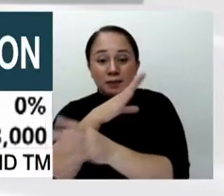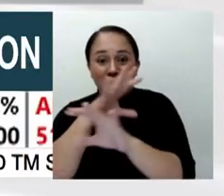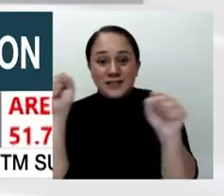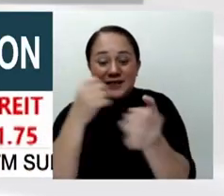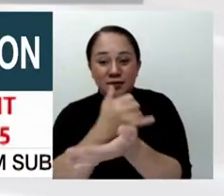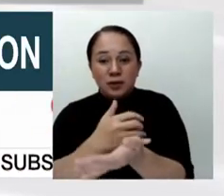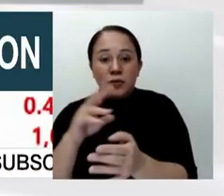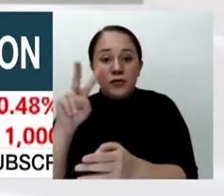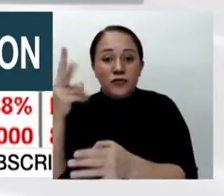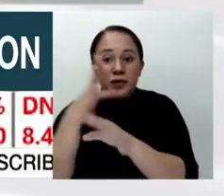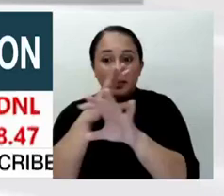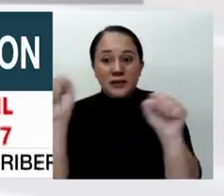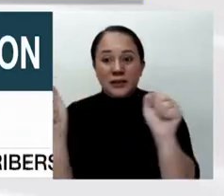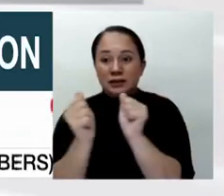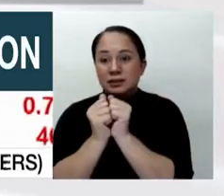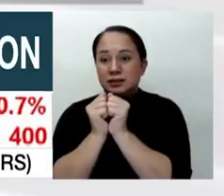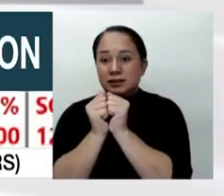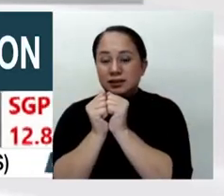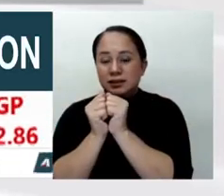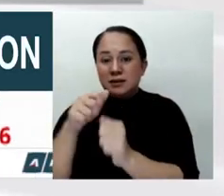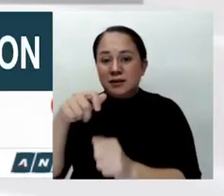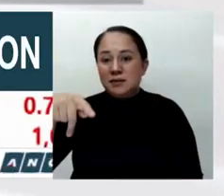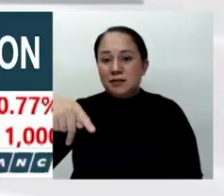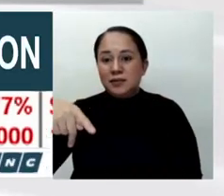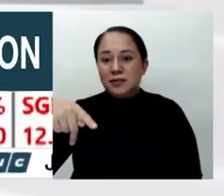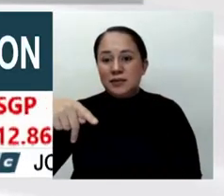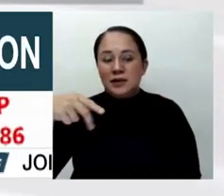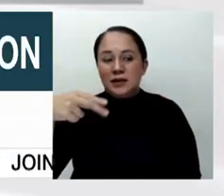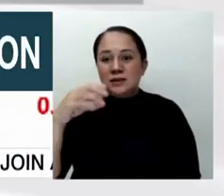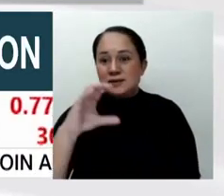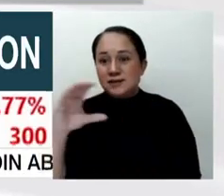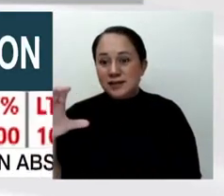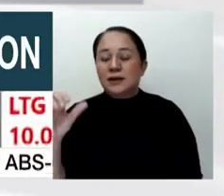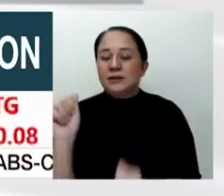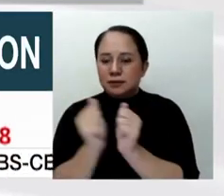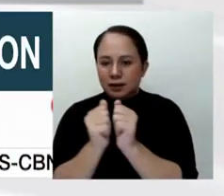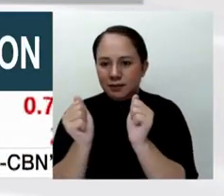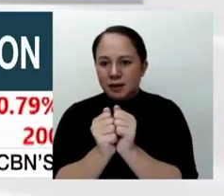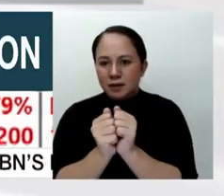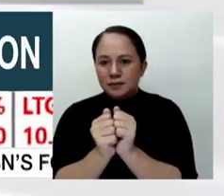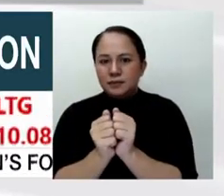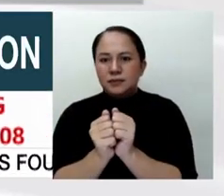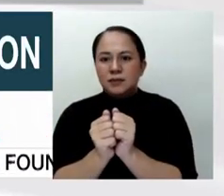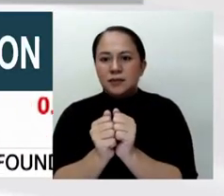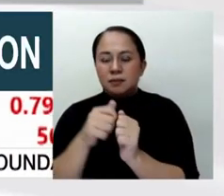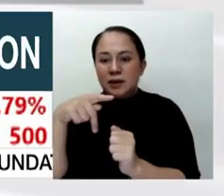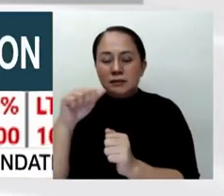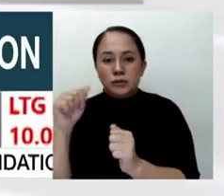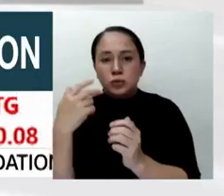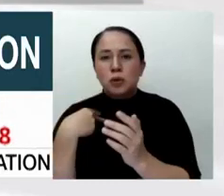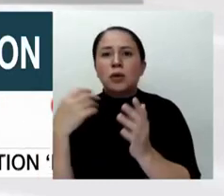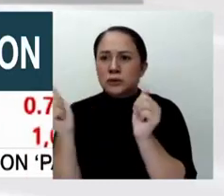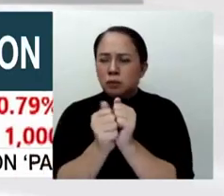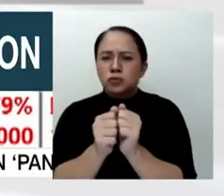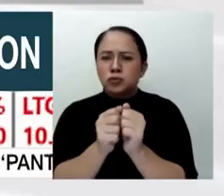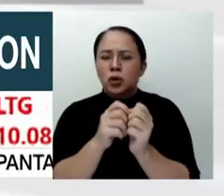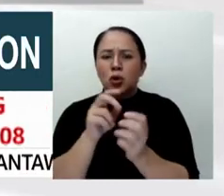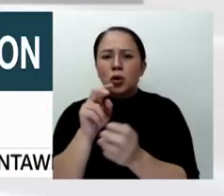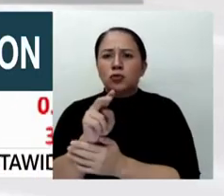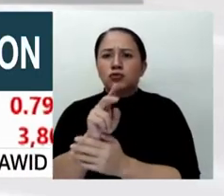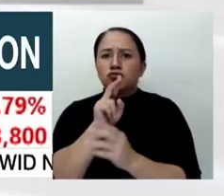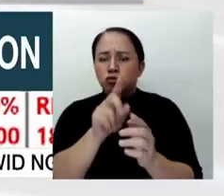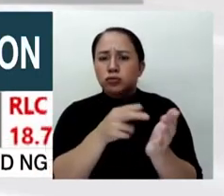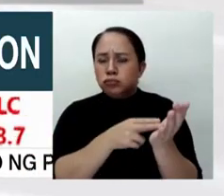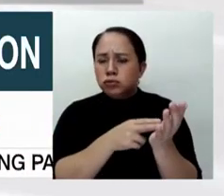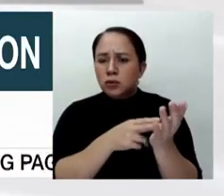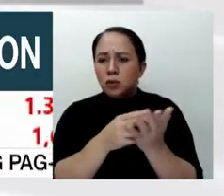siya, magkasama kami sa PACC. And in fairness to him, I saw the noblest of intentions na gusto niya